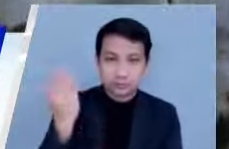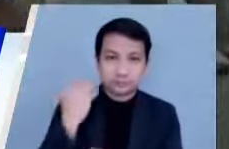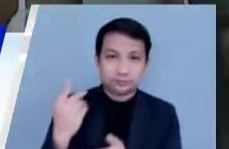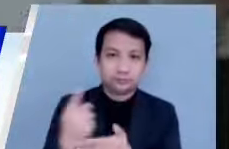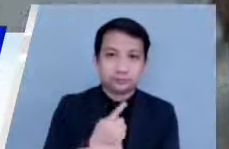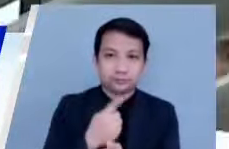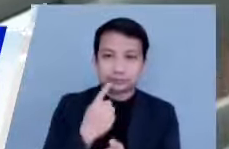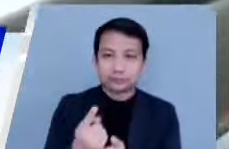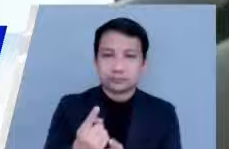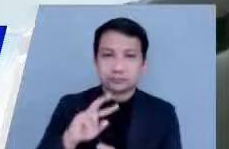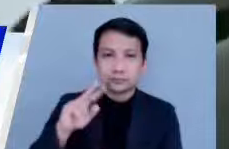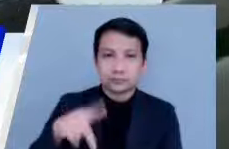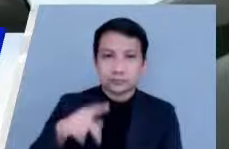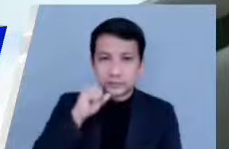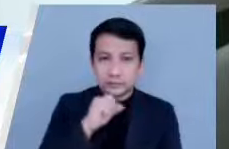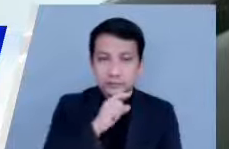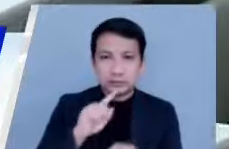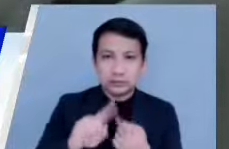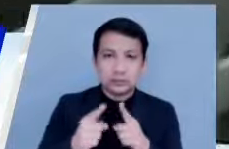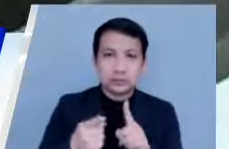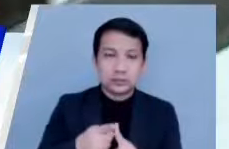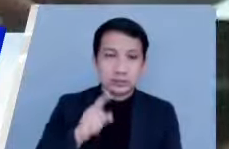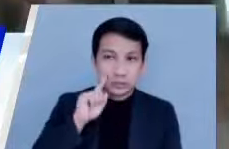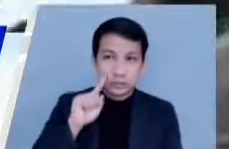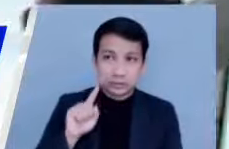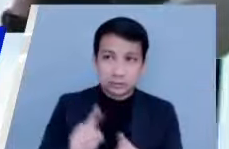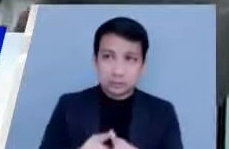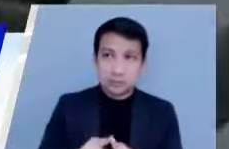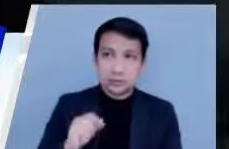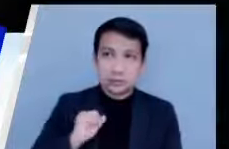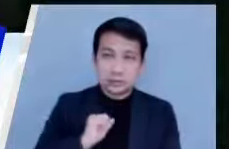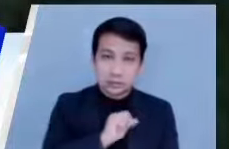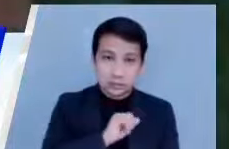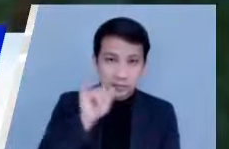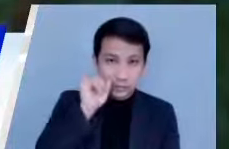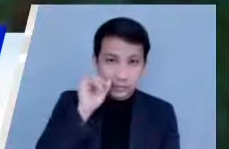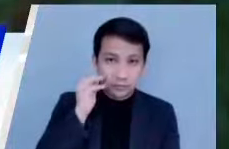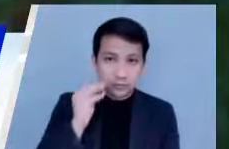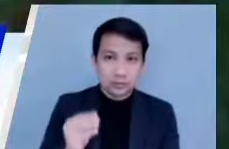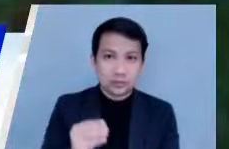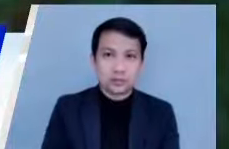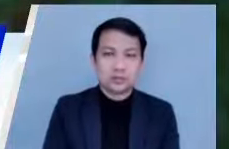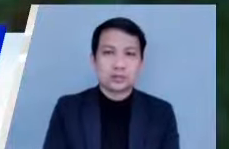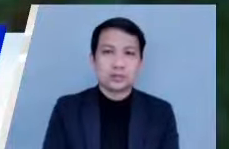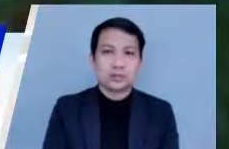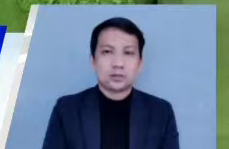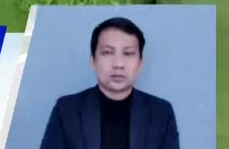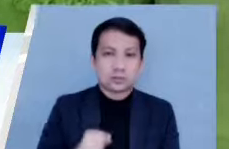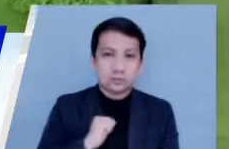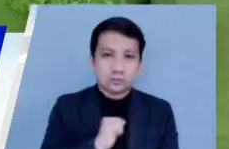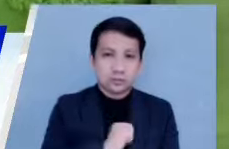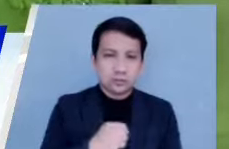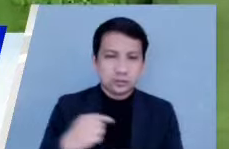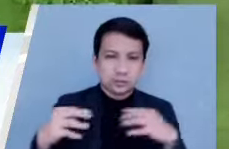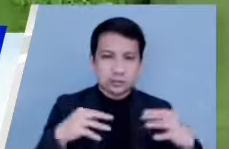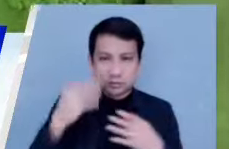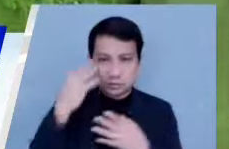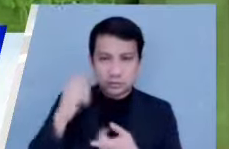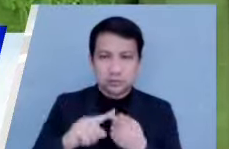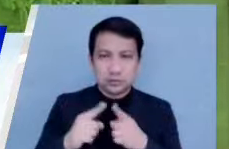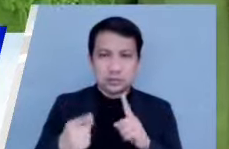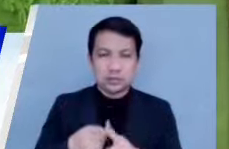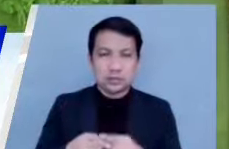ni VP Sara at kapatid ng Pangulo na si Senadora Aimee Marcos. Sa gitna ng banggaan ng kanyang kapatid at kaibigan,